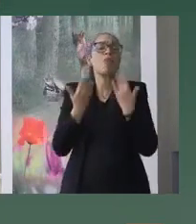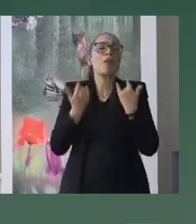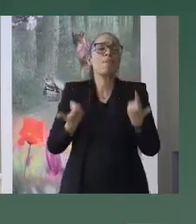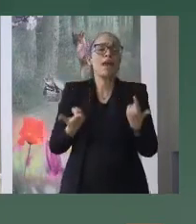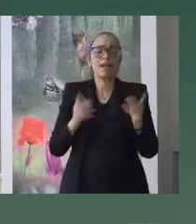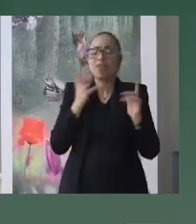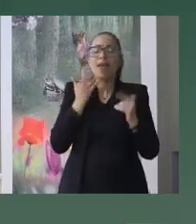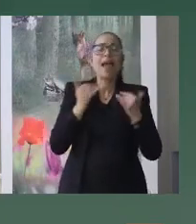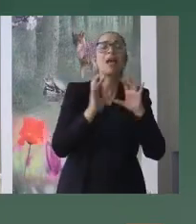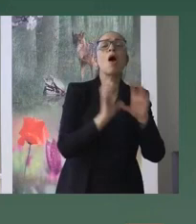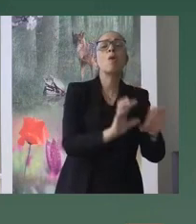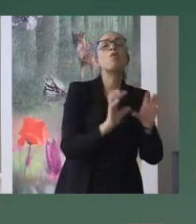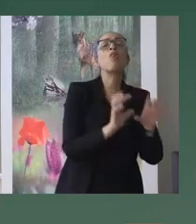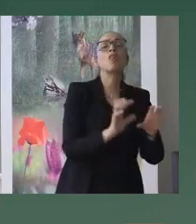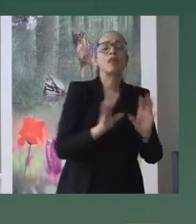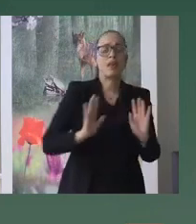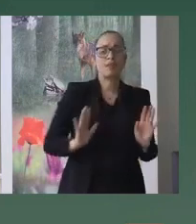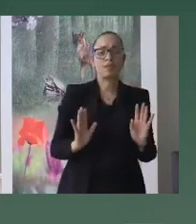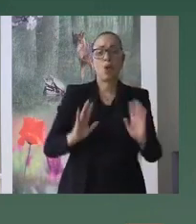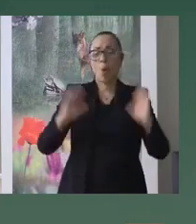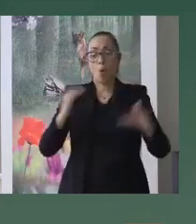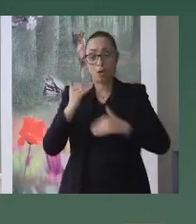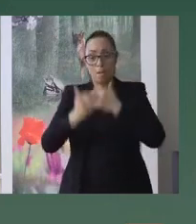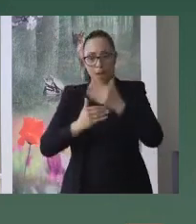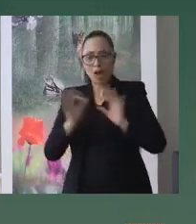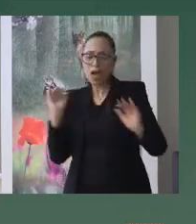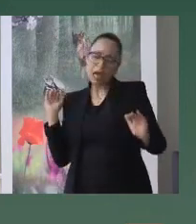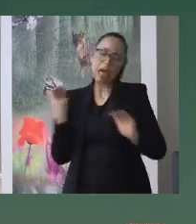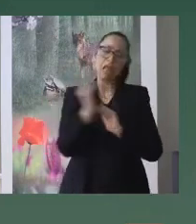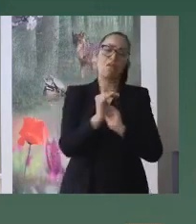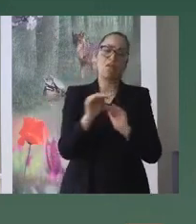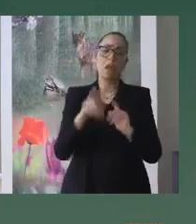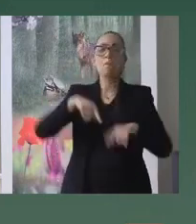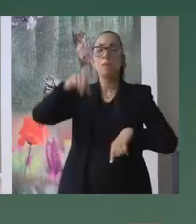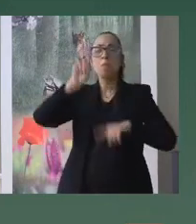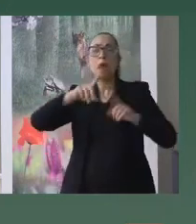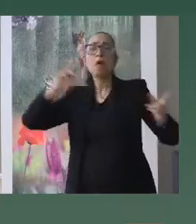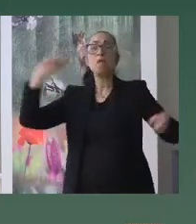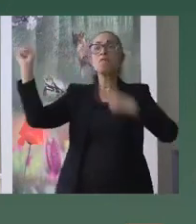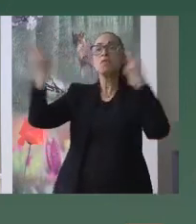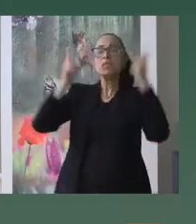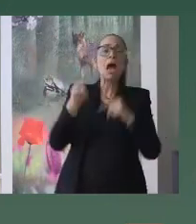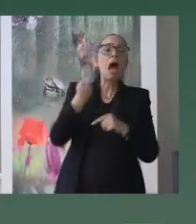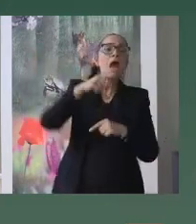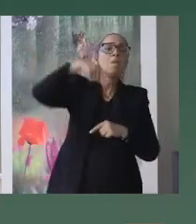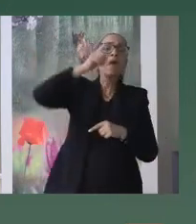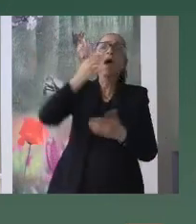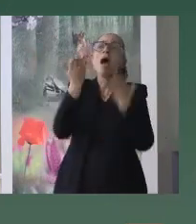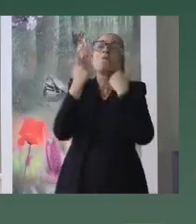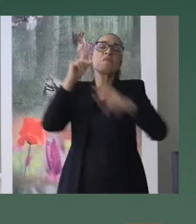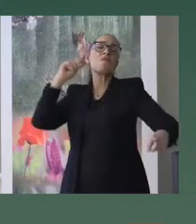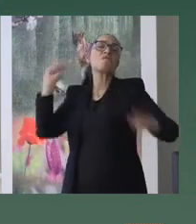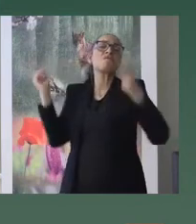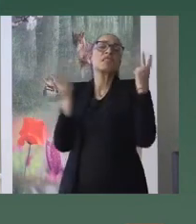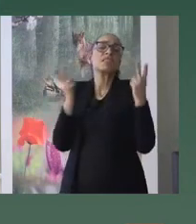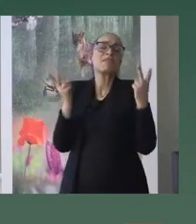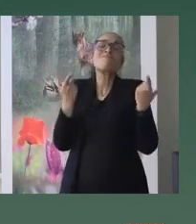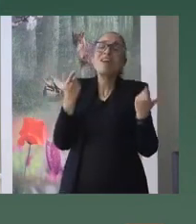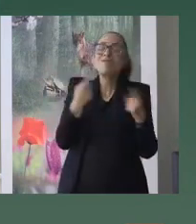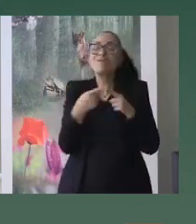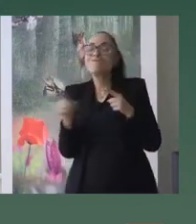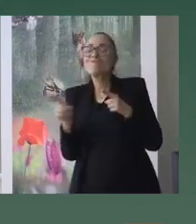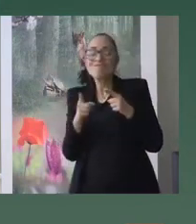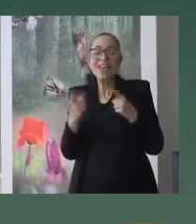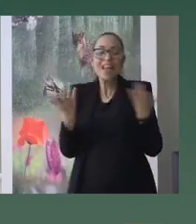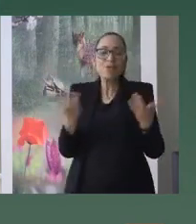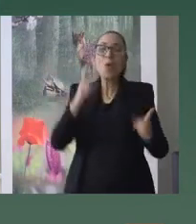πω ότι δεν υπάρχει αποθήκευση. Ό,τι παράγουν πέφτει κατευθείαν στο σύστημα. Άρα, αν τη μία μέρα φυσάει και την άλλη μέρα δεν φυσάει, υπάρχει ένα ζήτημα. Γι' αυτό και στις